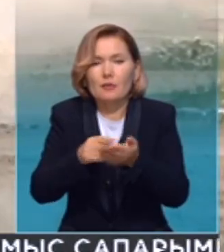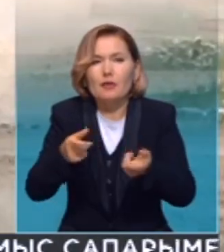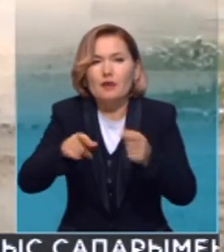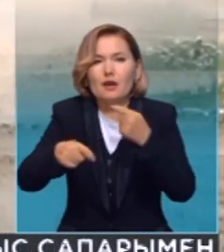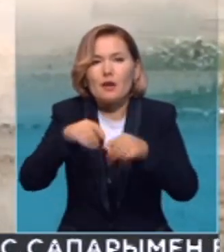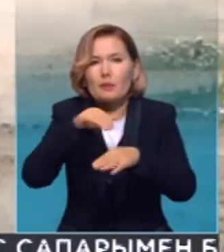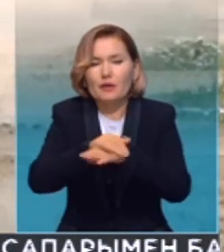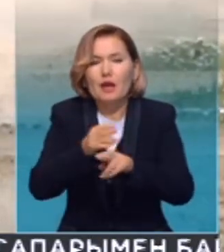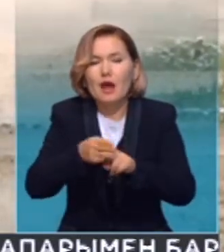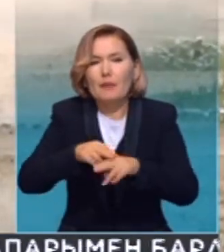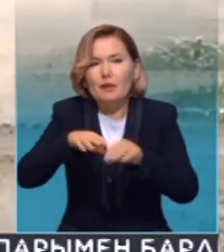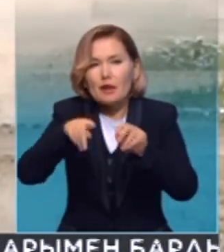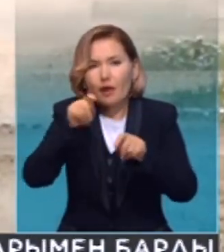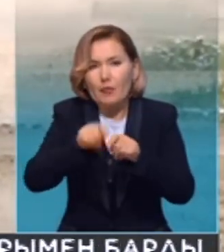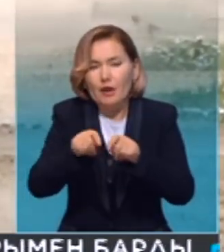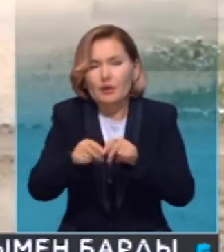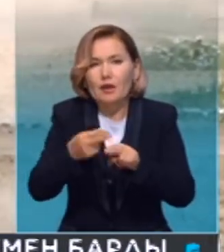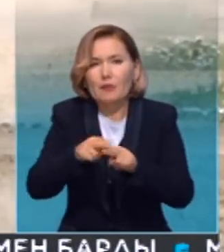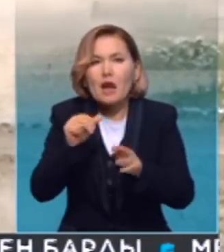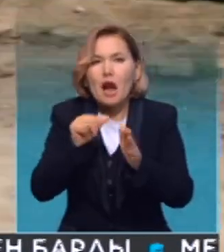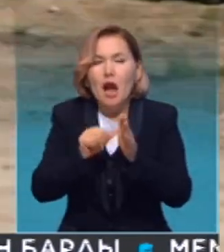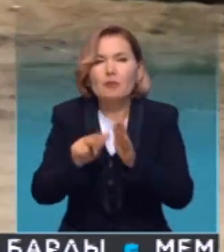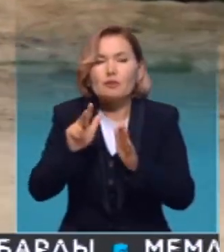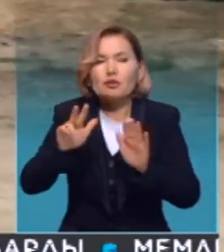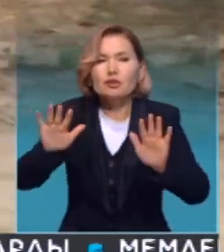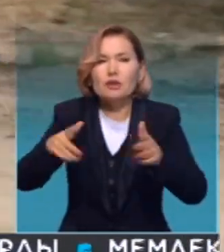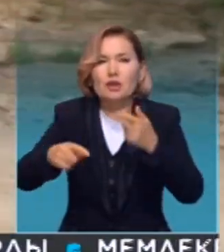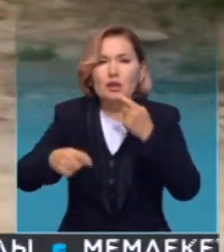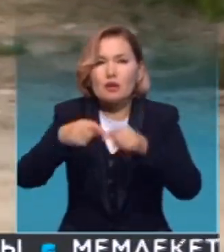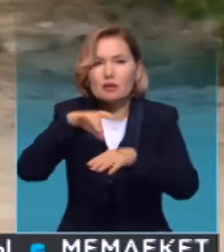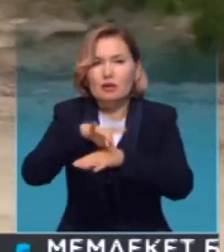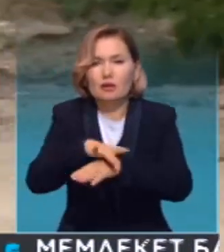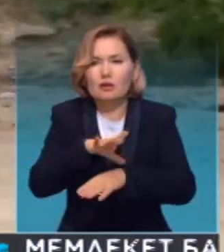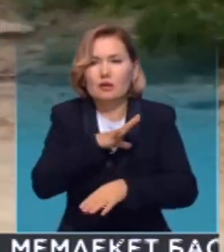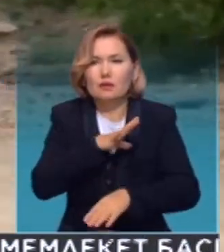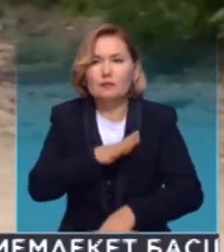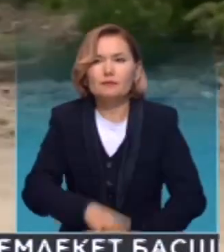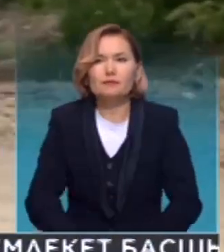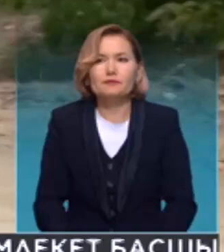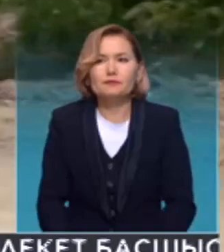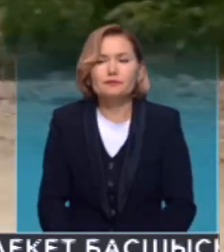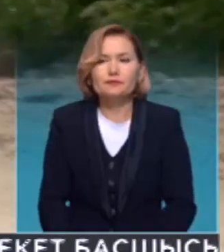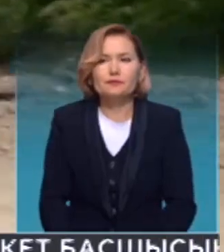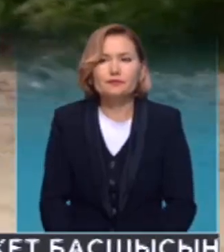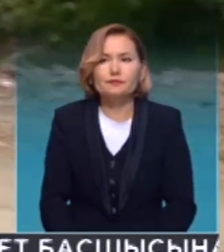саласында мониторинг жүргізген мамандар осыған ұқсас 63 деректі анықтады.